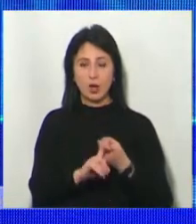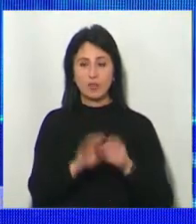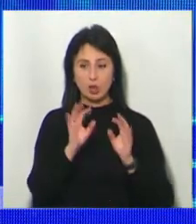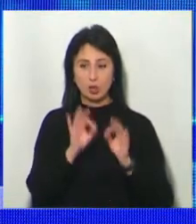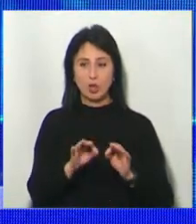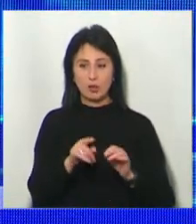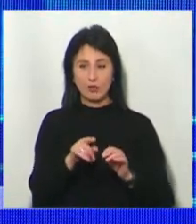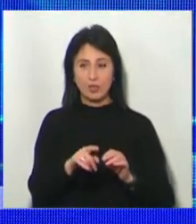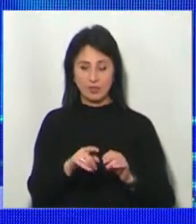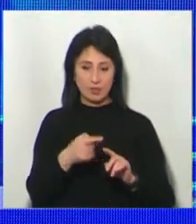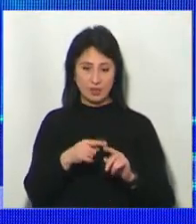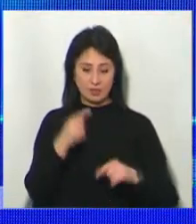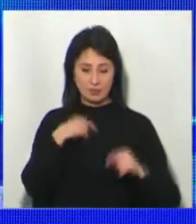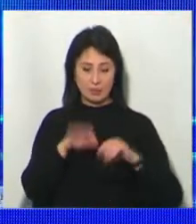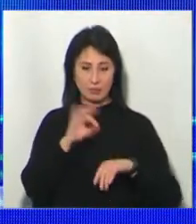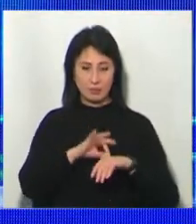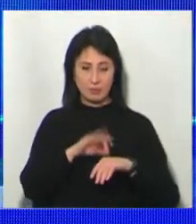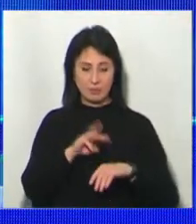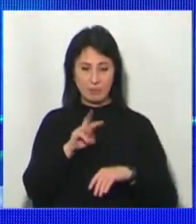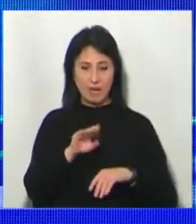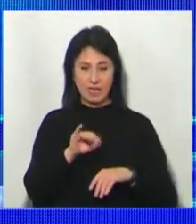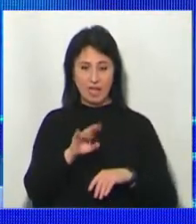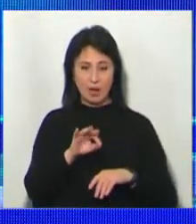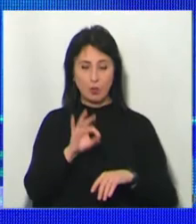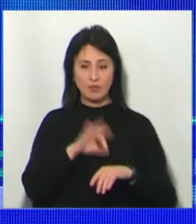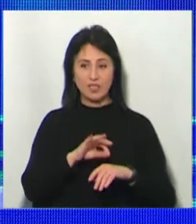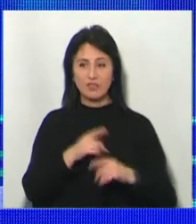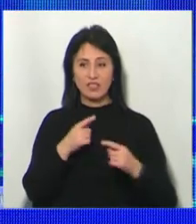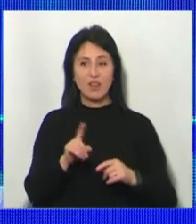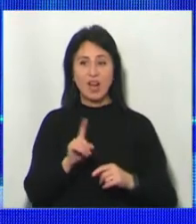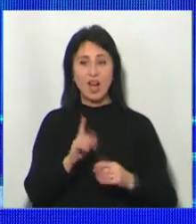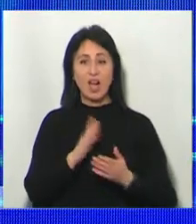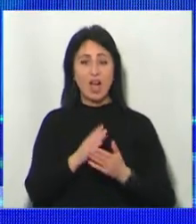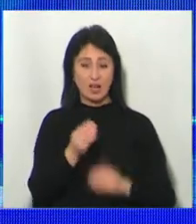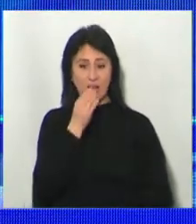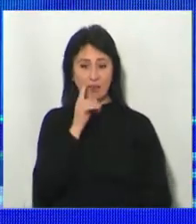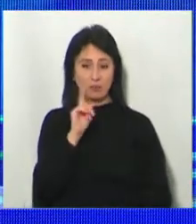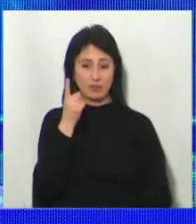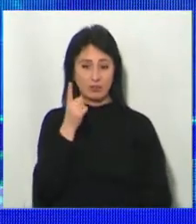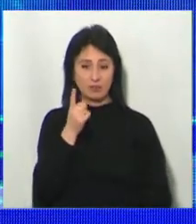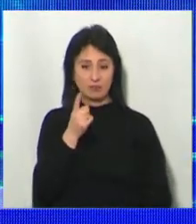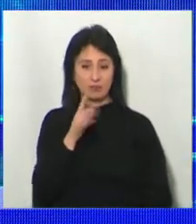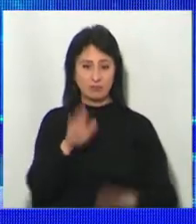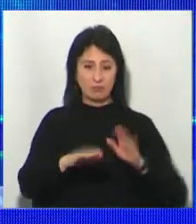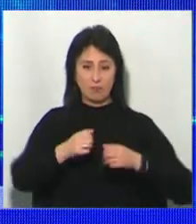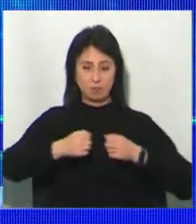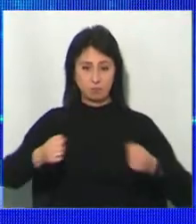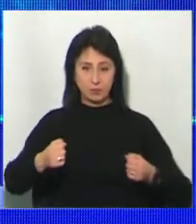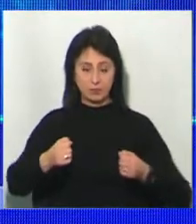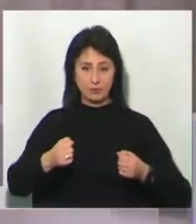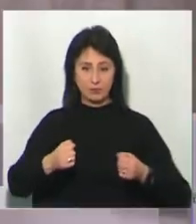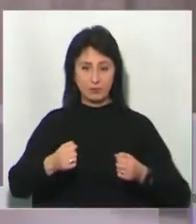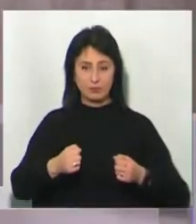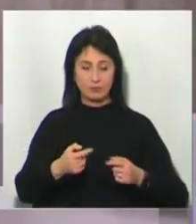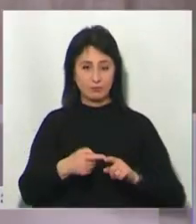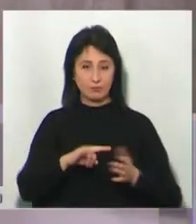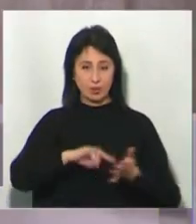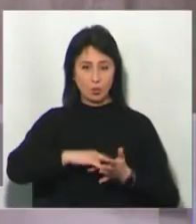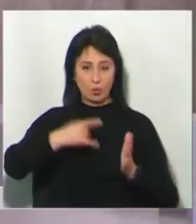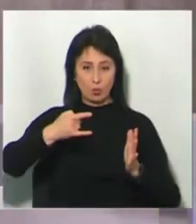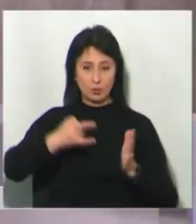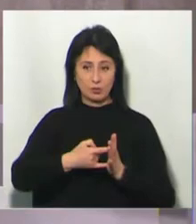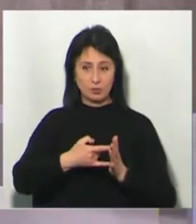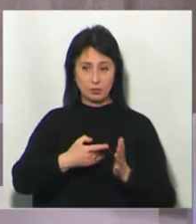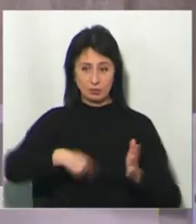უკავშირდება სწორედაც რომ მეტაბოლურ სინდრომს და მეტაბოლური სინდრომი სხვა არა არის რა, თუ არა ჭარბი წონა, თუ არა სიმსუქნე,